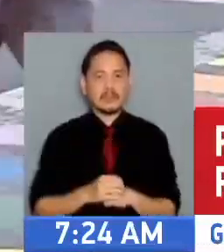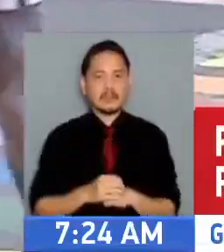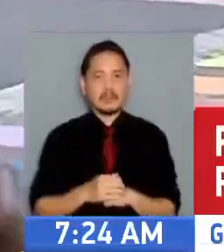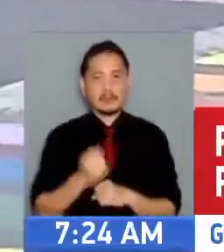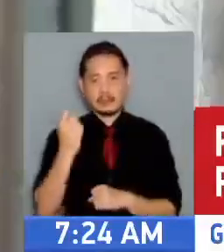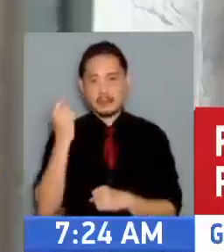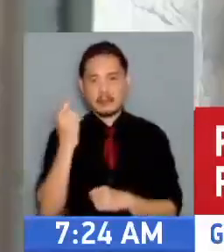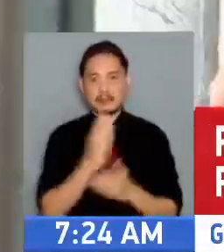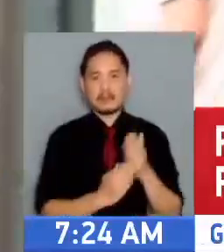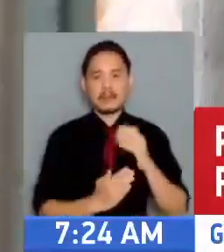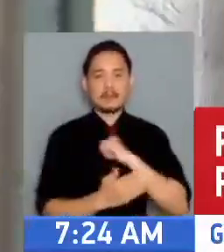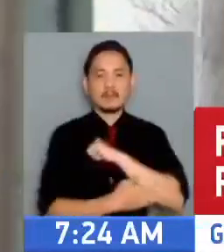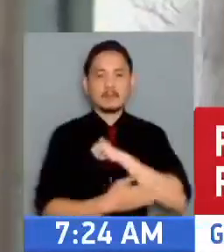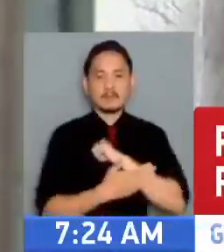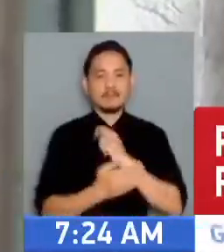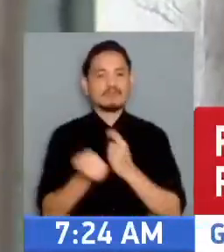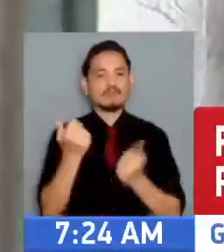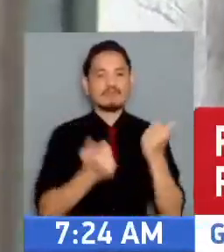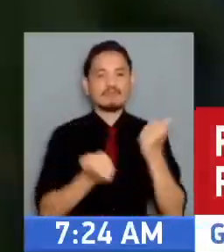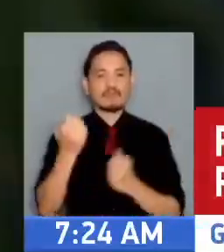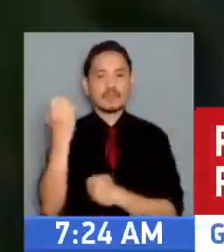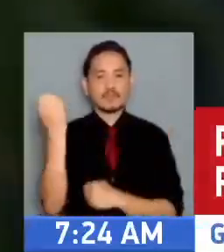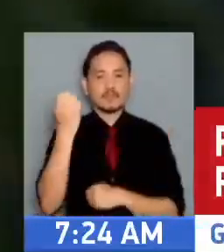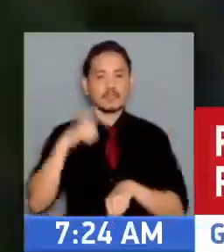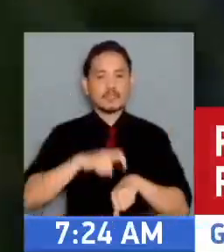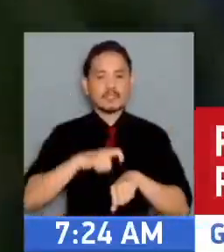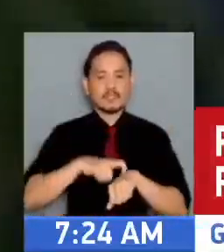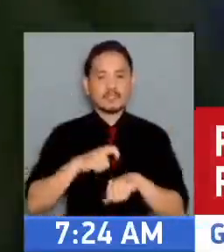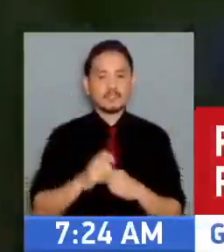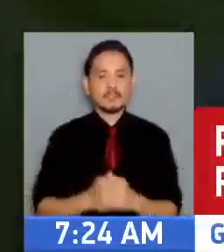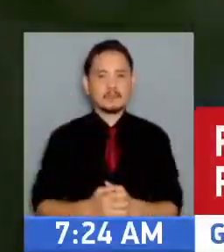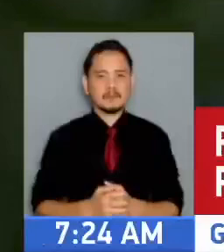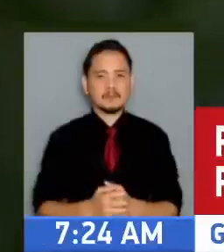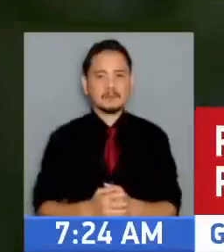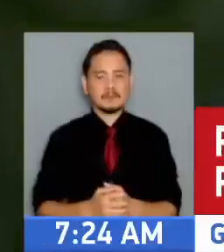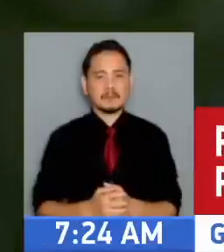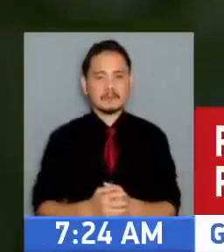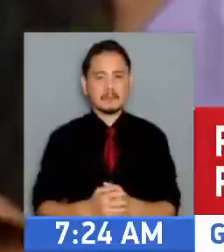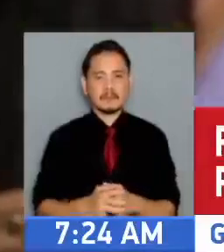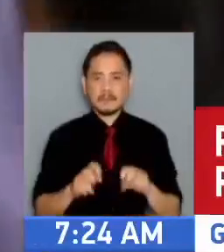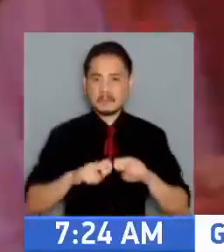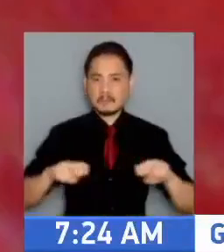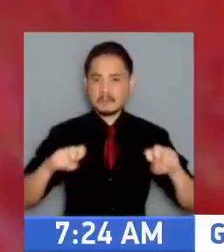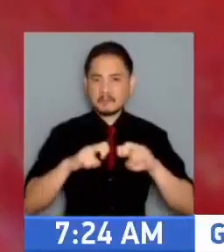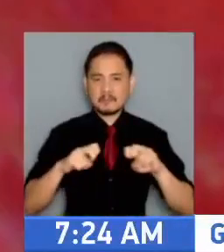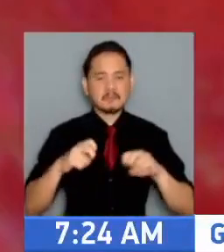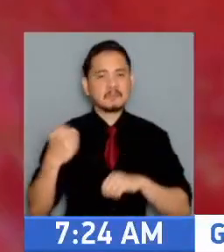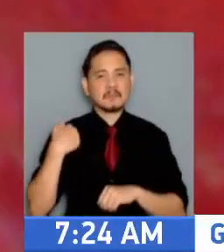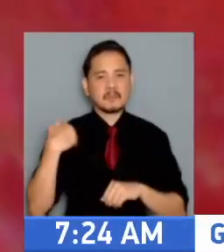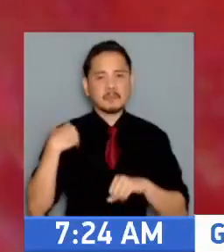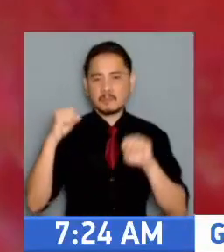emergency sa COVID. Sa ngayon, wala pang napapagkasunduan ng panel. Dito naman sa Pilipinas, umakyat sa